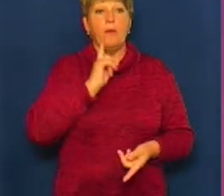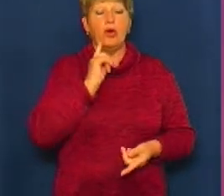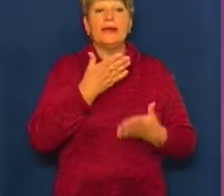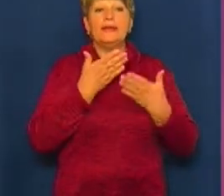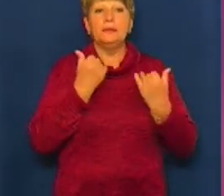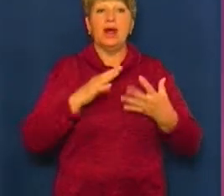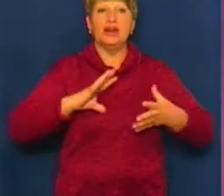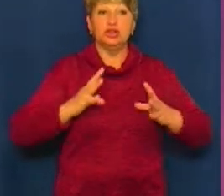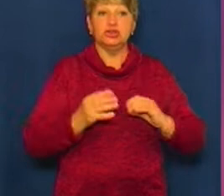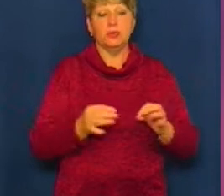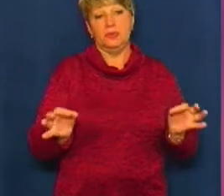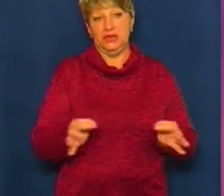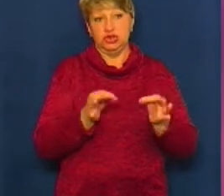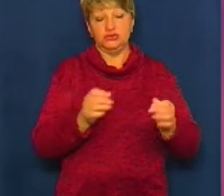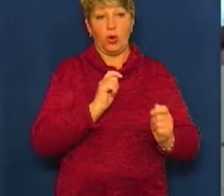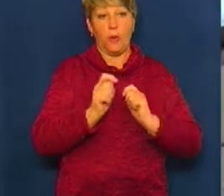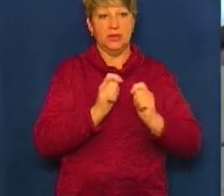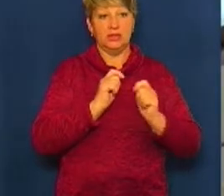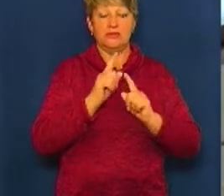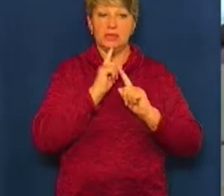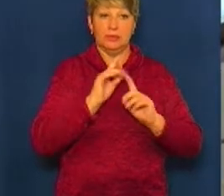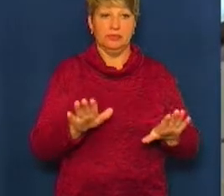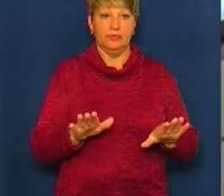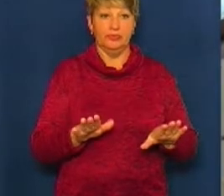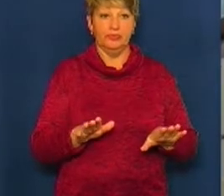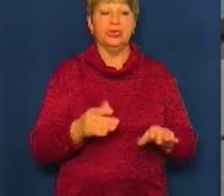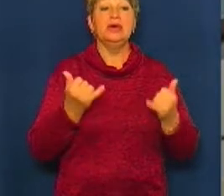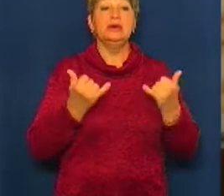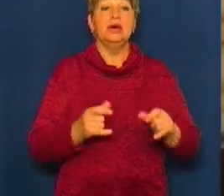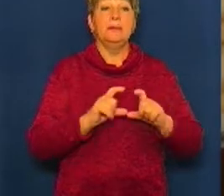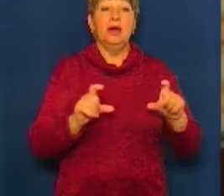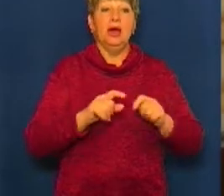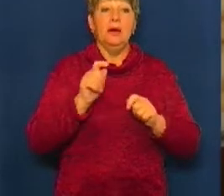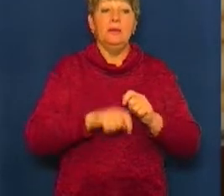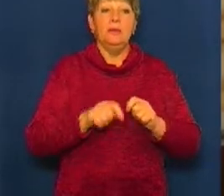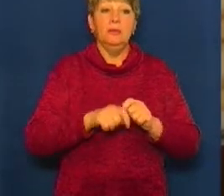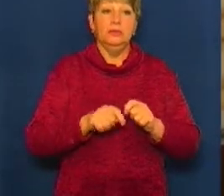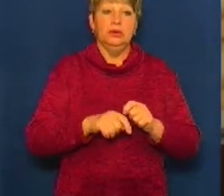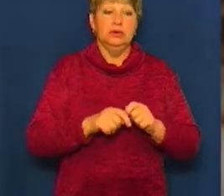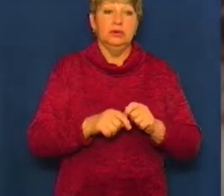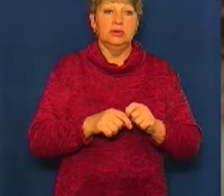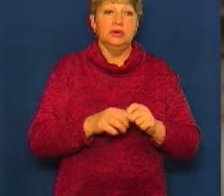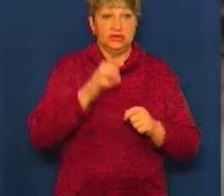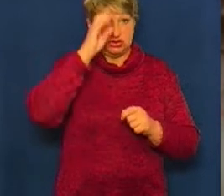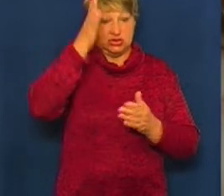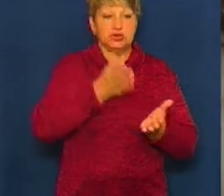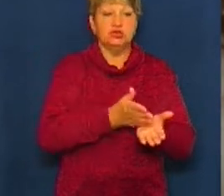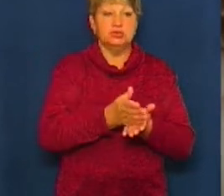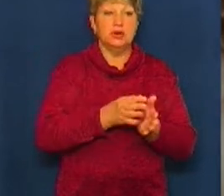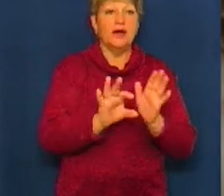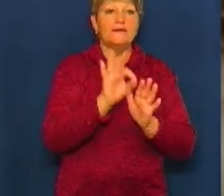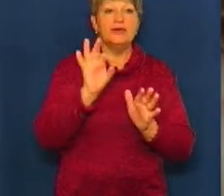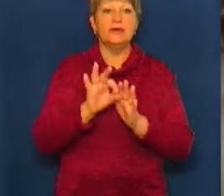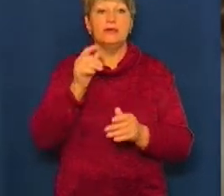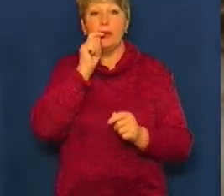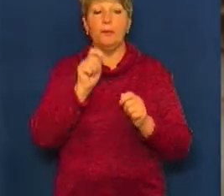результатів, нічого коментувати ми не можемо. Нині цей магазин перевіряє Держпродспоживслужба. Відібрані проби